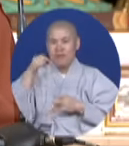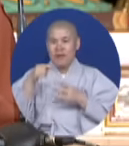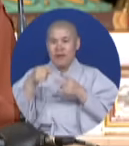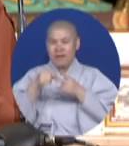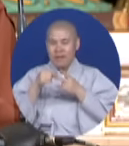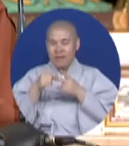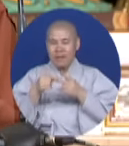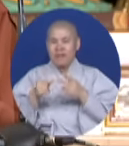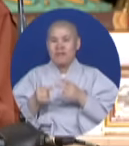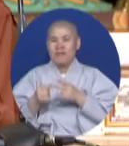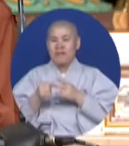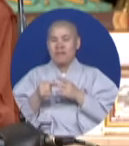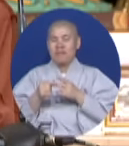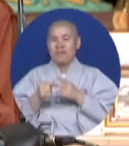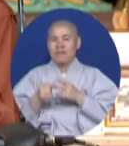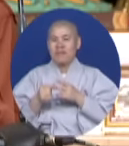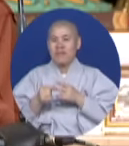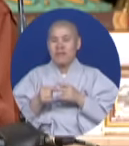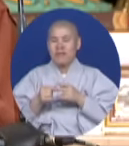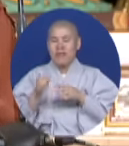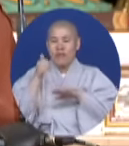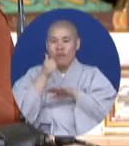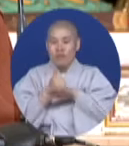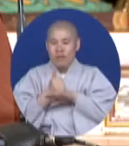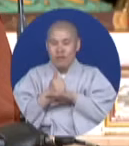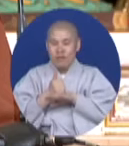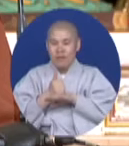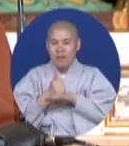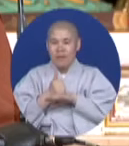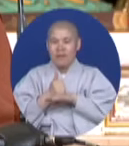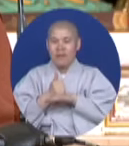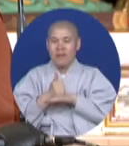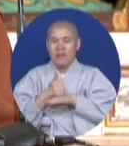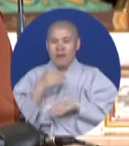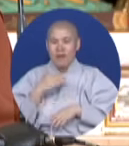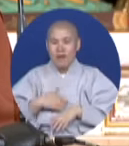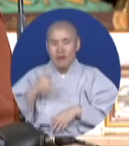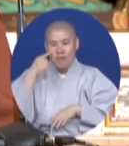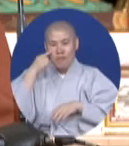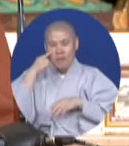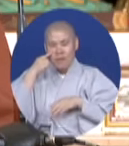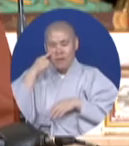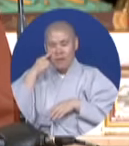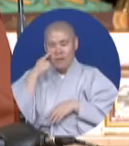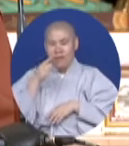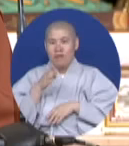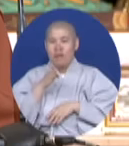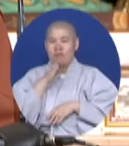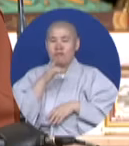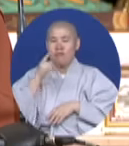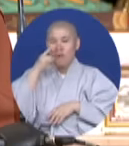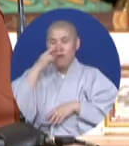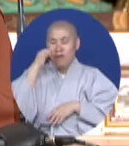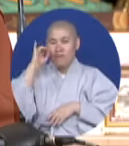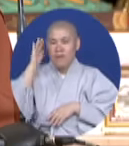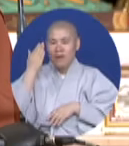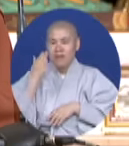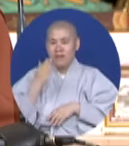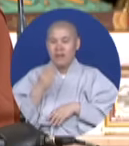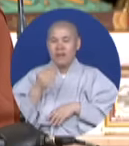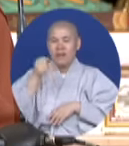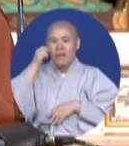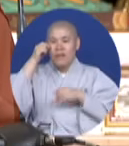그런데 한참 나중에 보니 그게 진짜 엄마더라고요. 그래서 깨달음이라는 것은 진짜